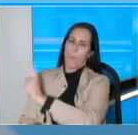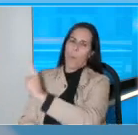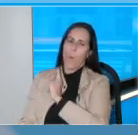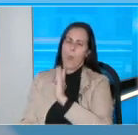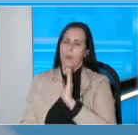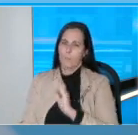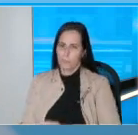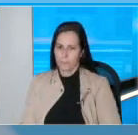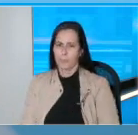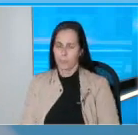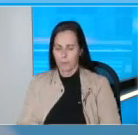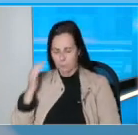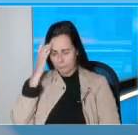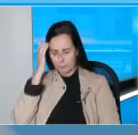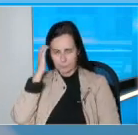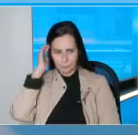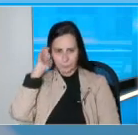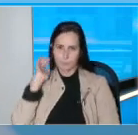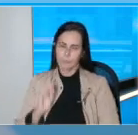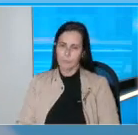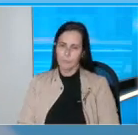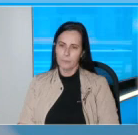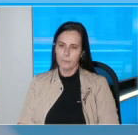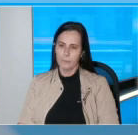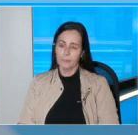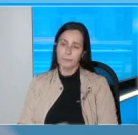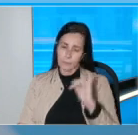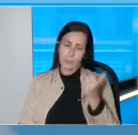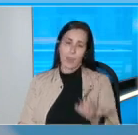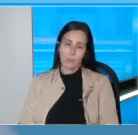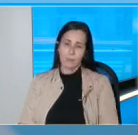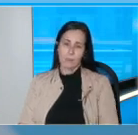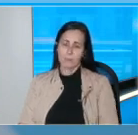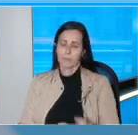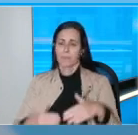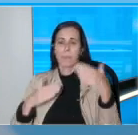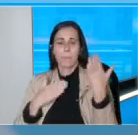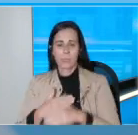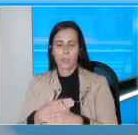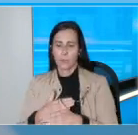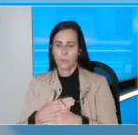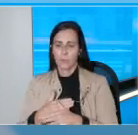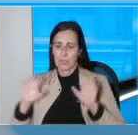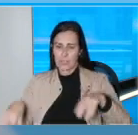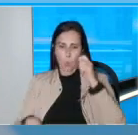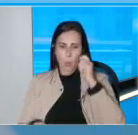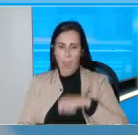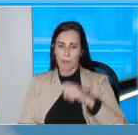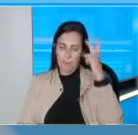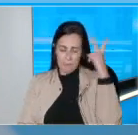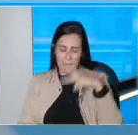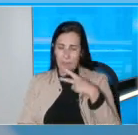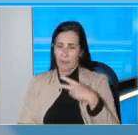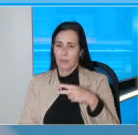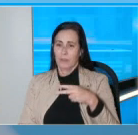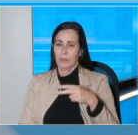את המערכה שלו במחאות מול פוטין. כן, אפשר לומר, תשמעי, בסופו של דבר זלנסקי מבין